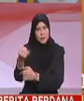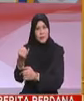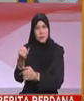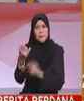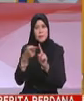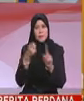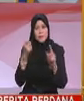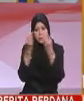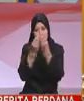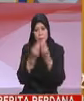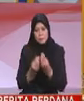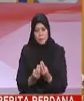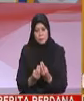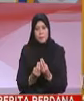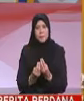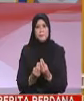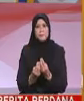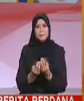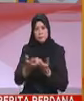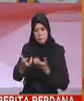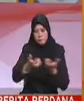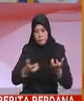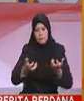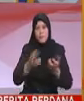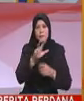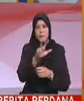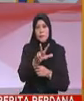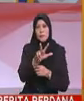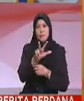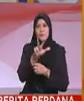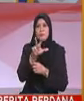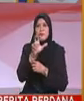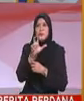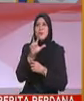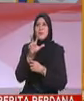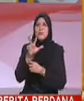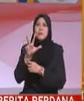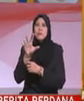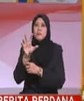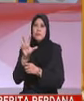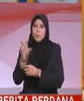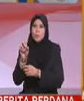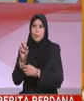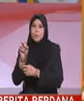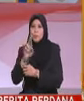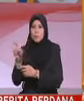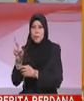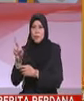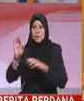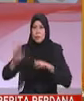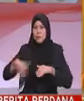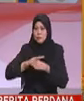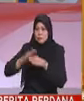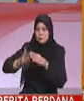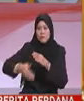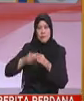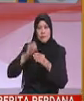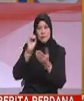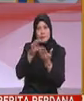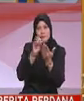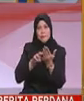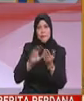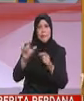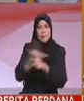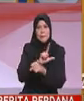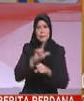Daripada jumlah tersebut pula, sebanyak 330,000 masih belum selesai membuat pengisian e-census dengan